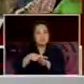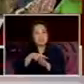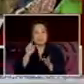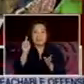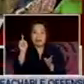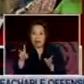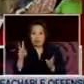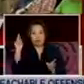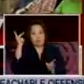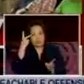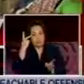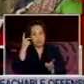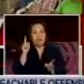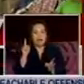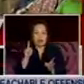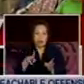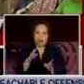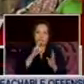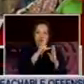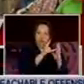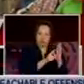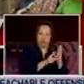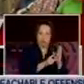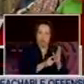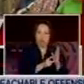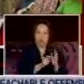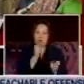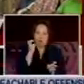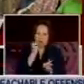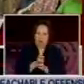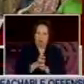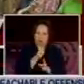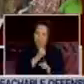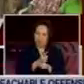niyan politika. Kalahati yan batas. Napakahirap gawin yan.